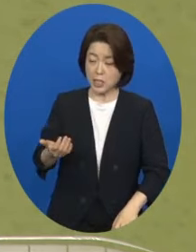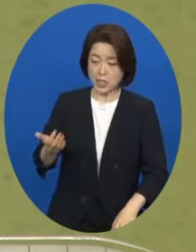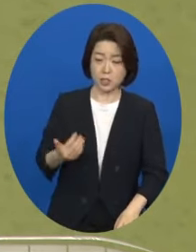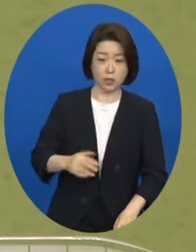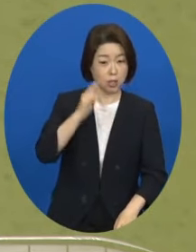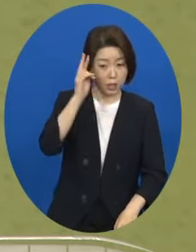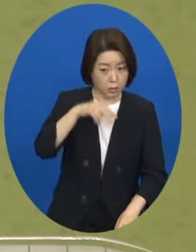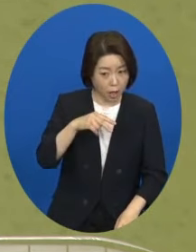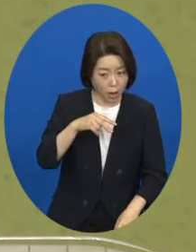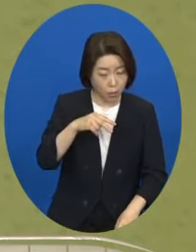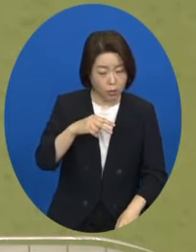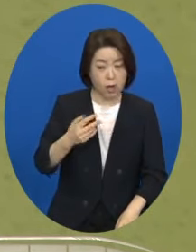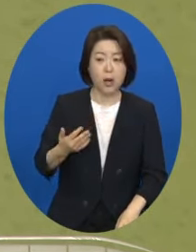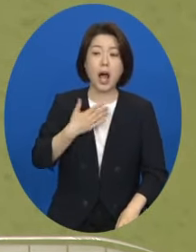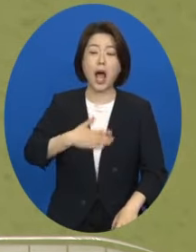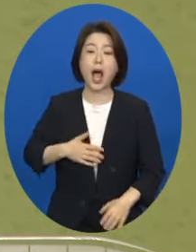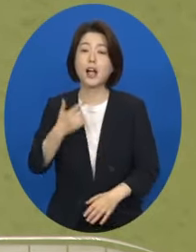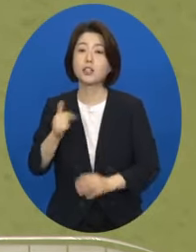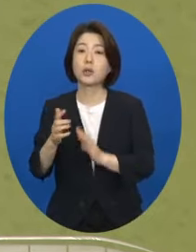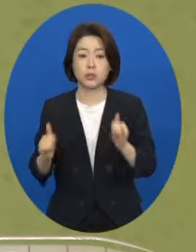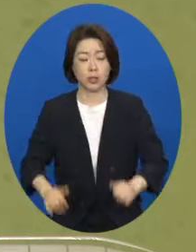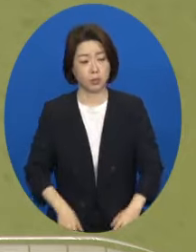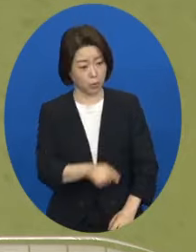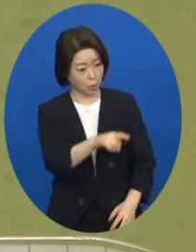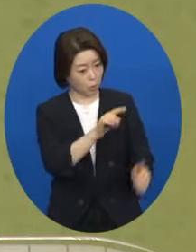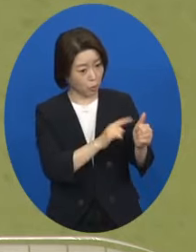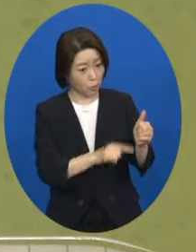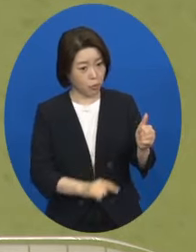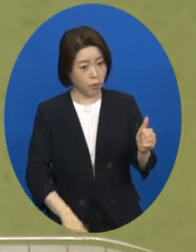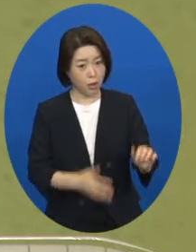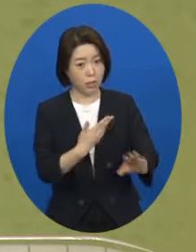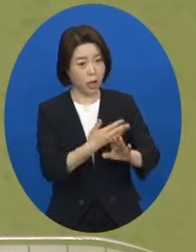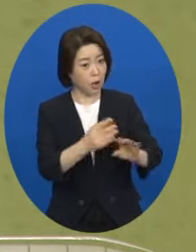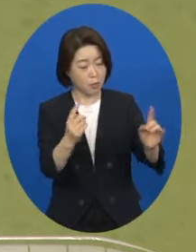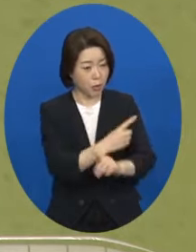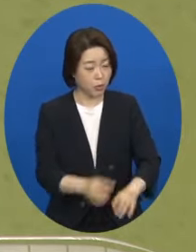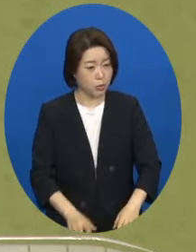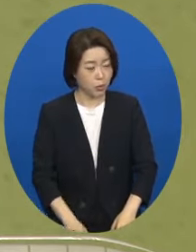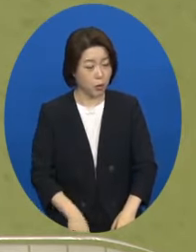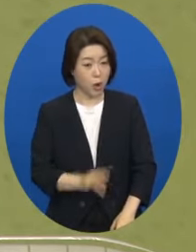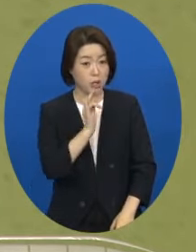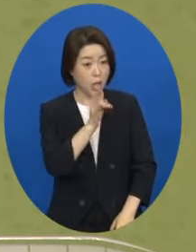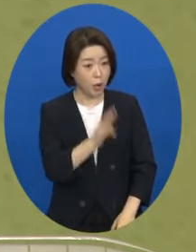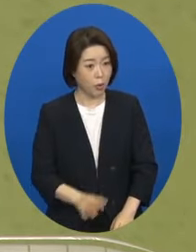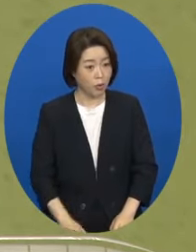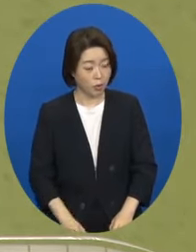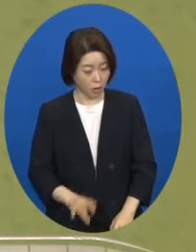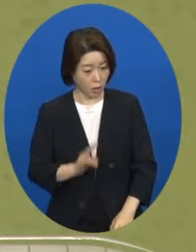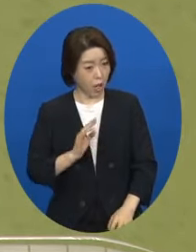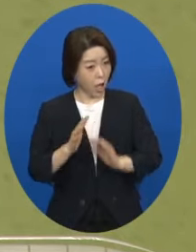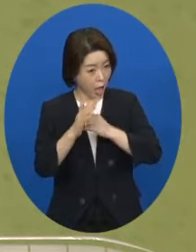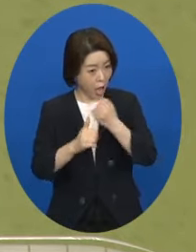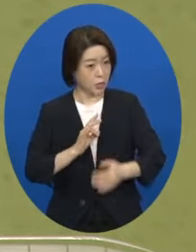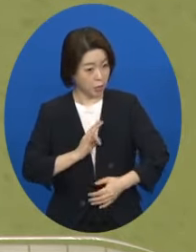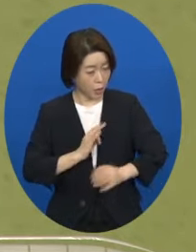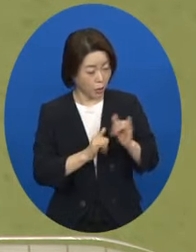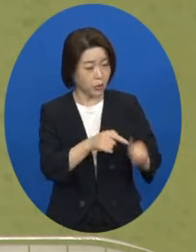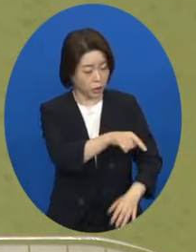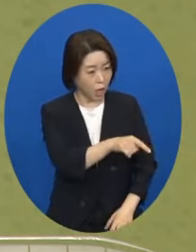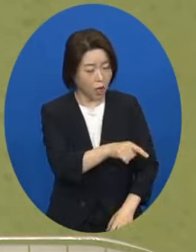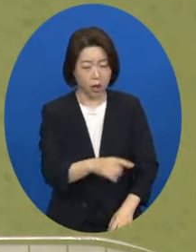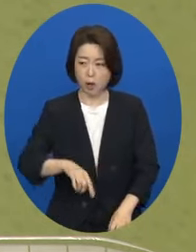이거 그 사울 맞아? 사울이 예언을 하네? 선지자였어? 막 이런 식으로 깜짝 놀라게 되는 거예요.